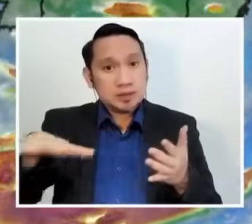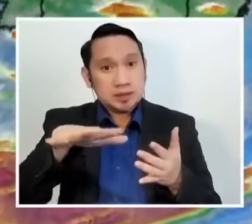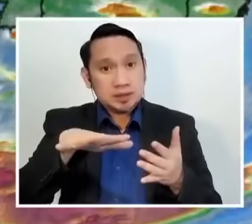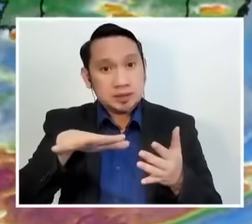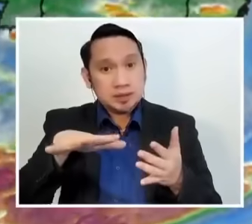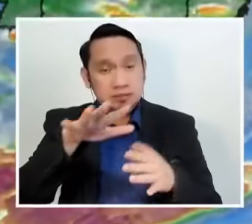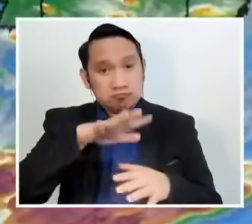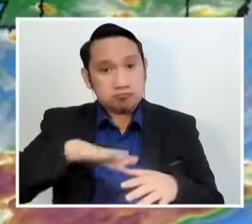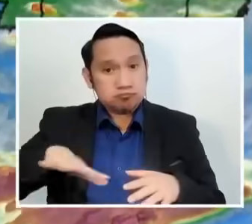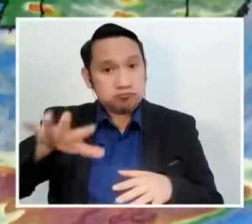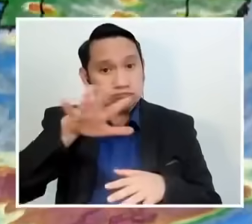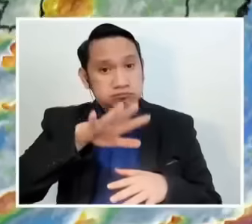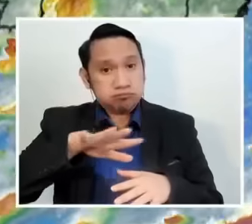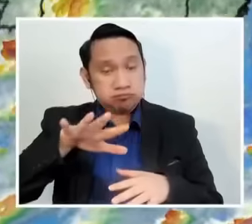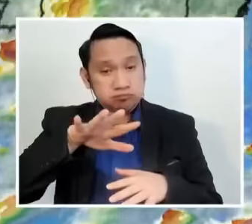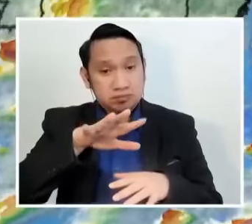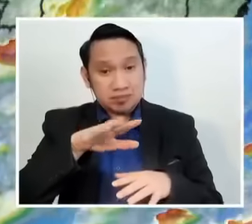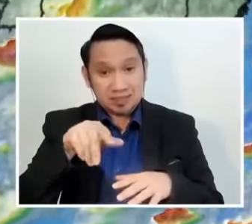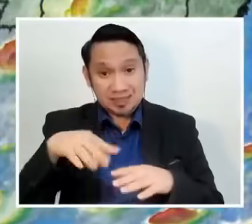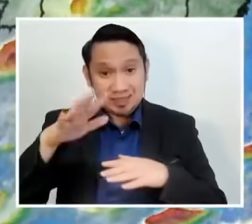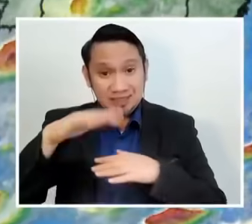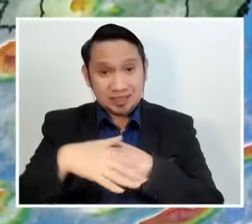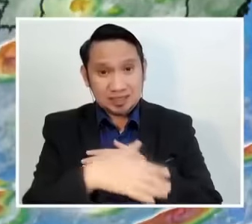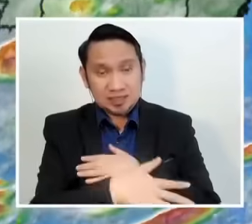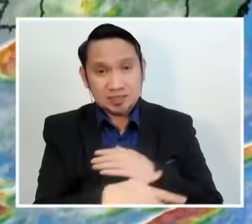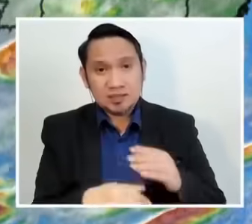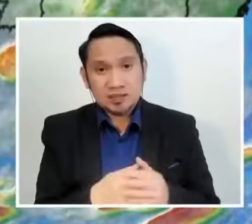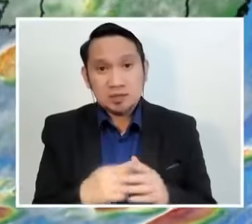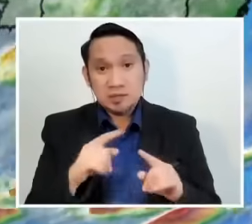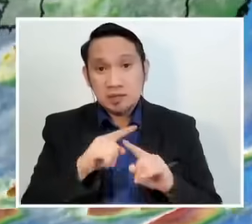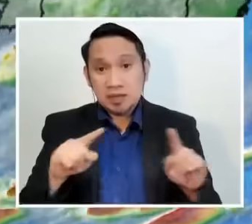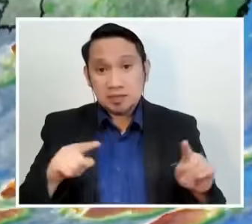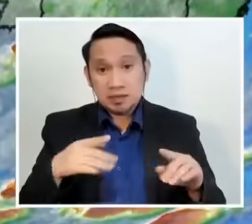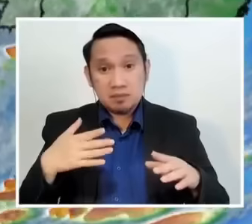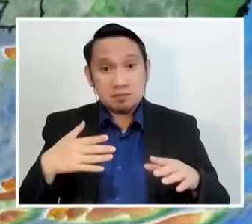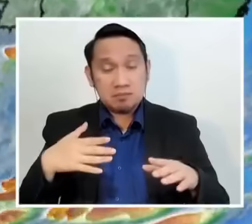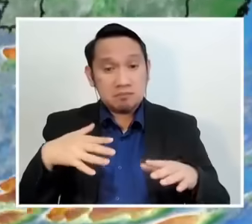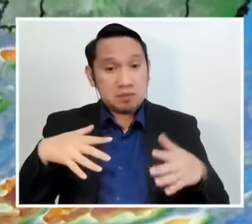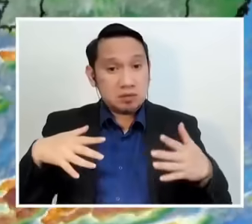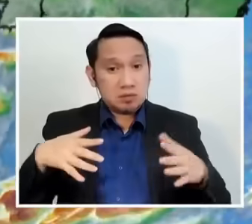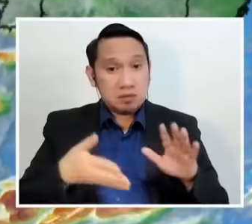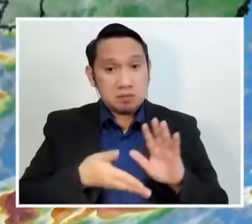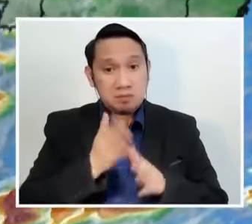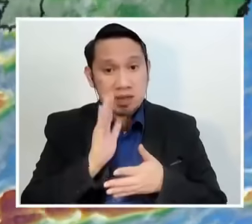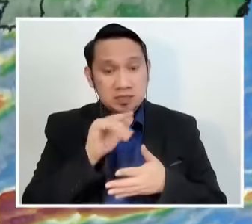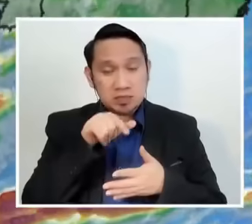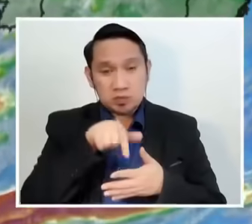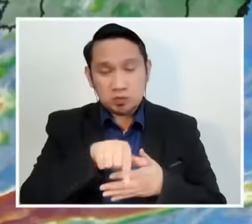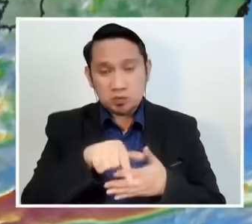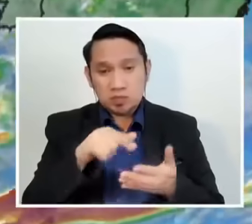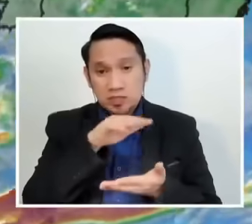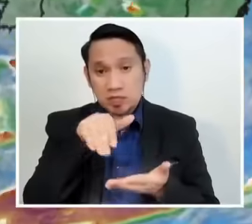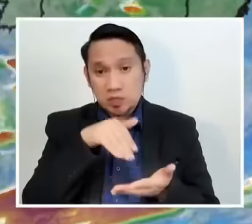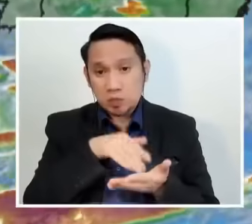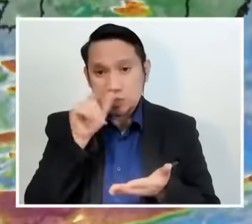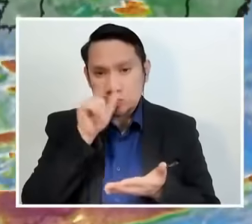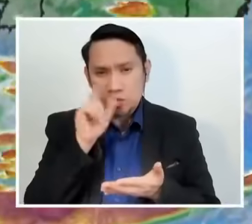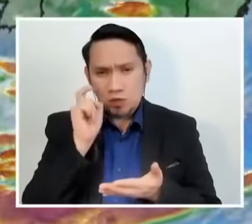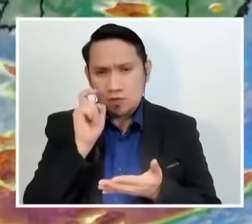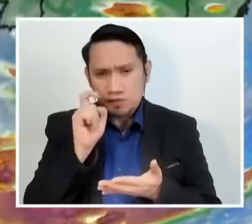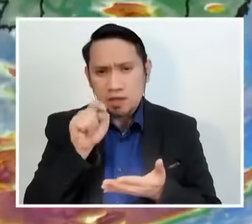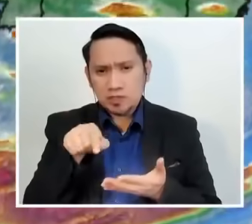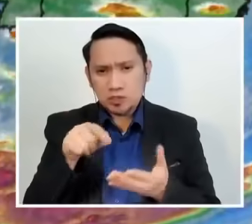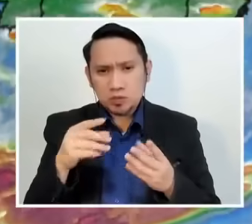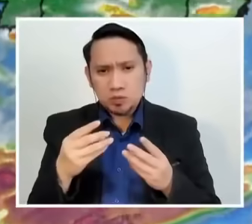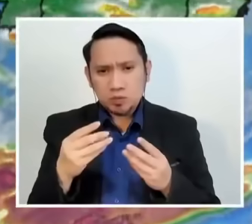itong bagyong Carding naman noong isang taon ay dumaan sa may Central Luzon, kaya mabilis ang naging paghina nito. Sa ngayon ay kumikilos na palayo